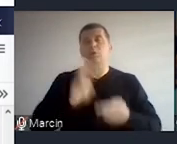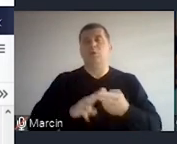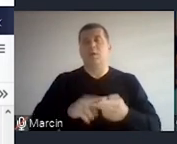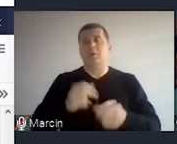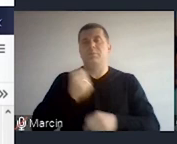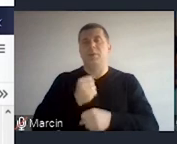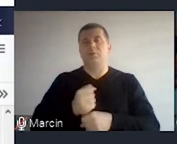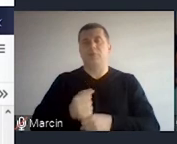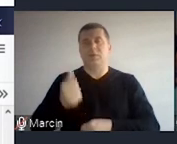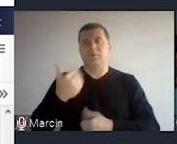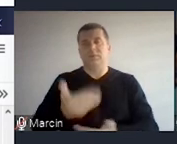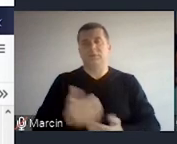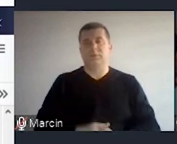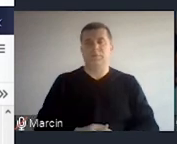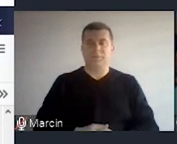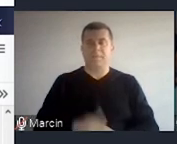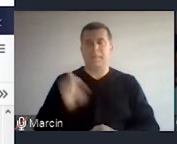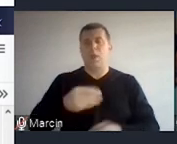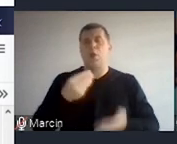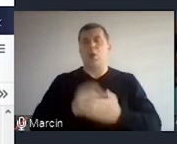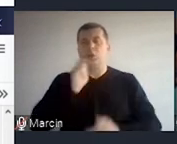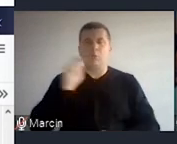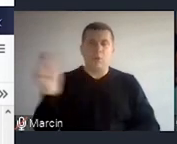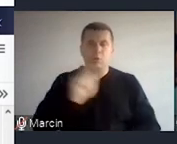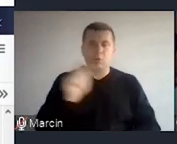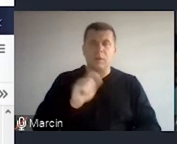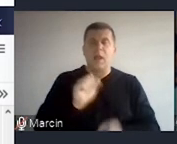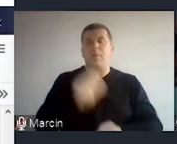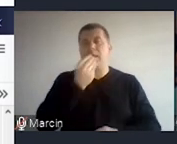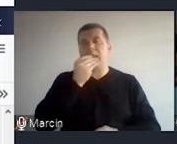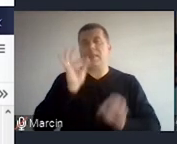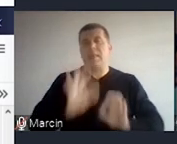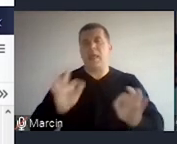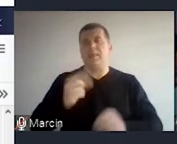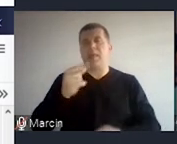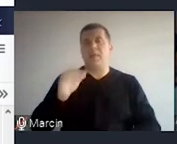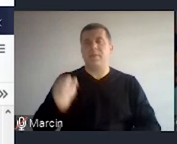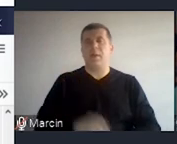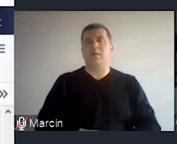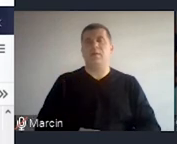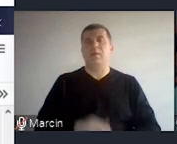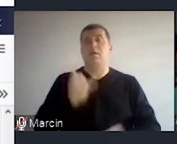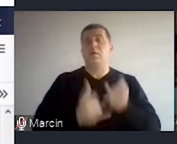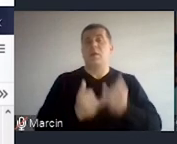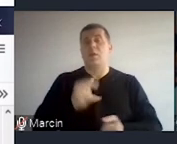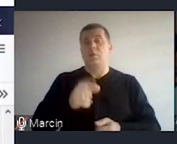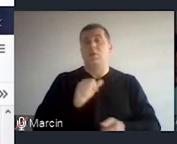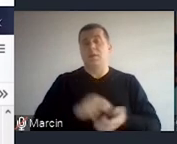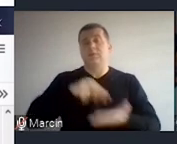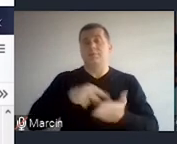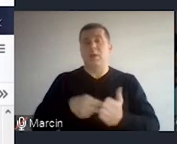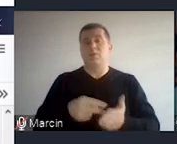pracodawcy. Może dotyczyć kosztów podróży służbowych czy diet, jeśli one zostaną